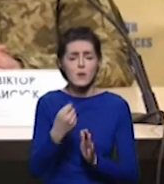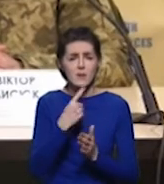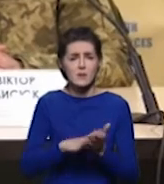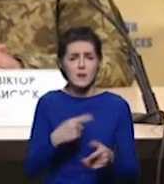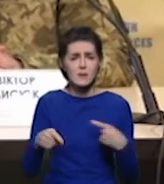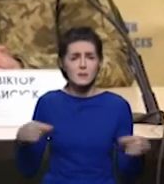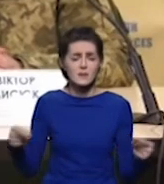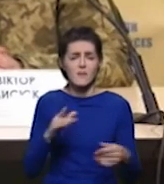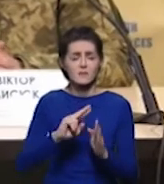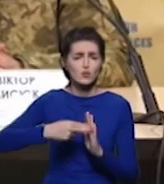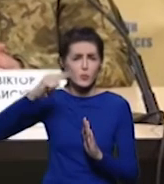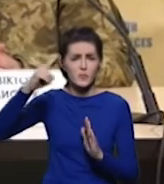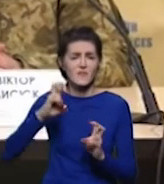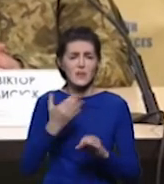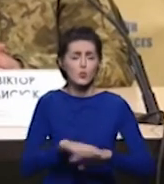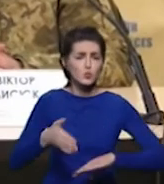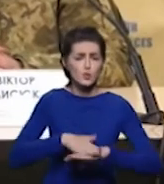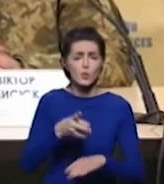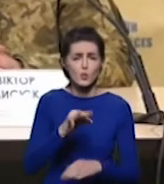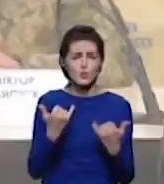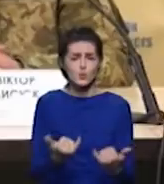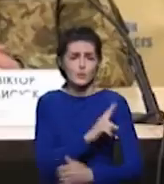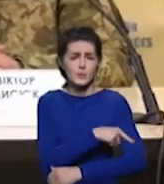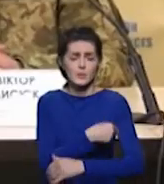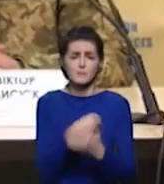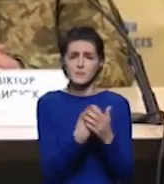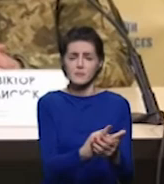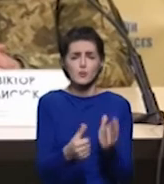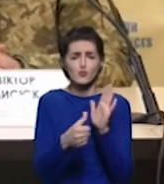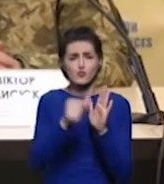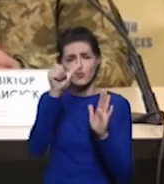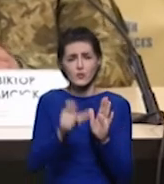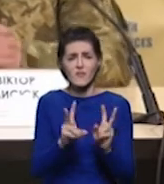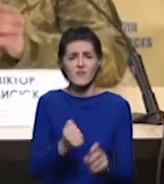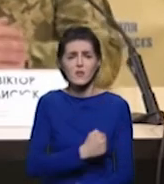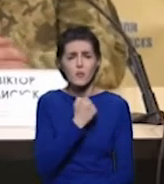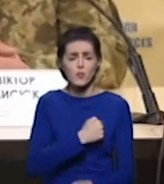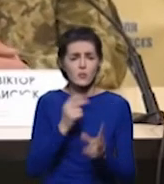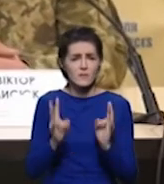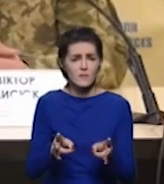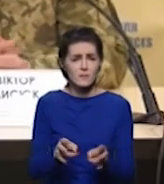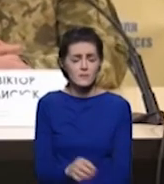різної ступені важкості та знаходяться у лікувальних закладах. Шестеро отримали бойові травмування.